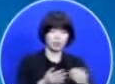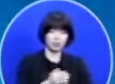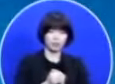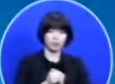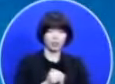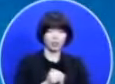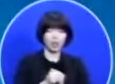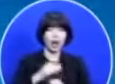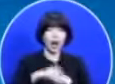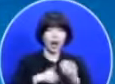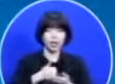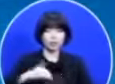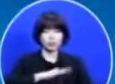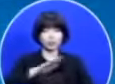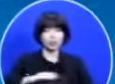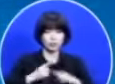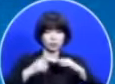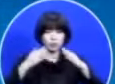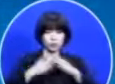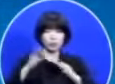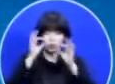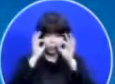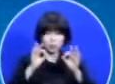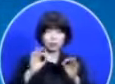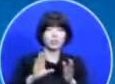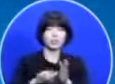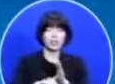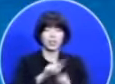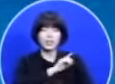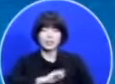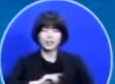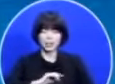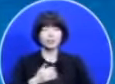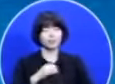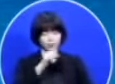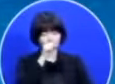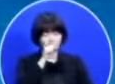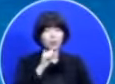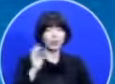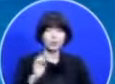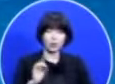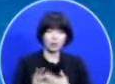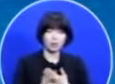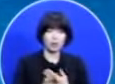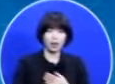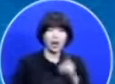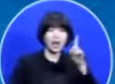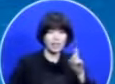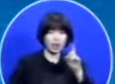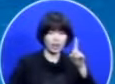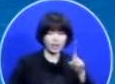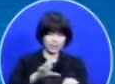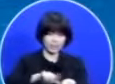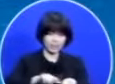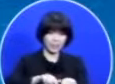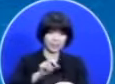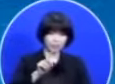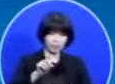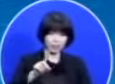하나님께서 우리 교회를 보실 때 아마 가장 흐뭇해 하시는 것이 11시에 우리교회